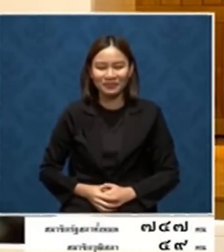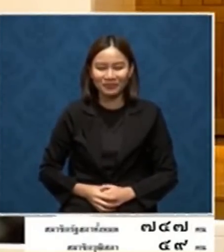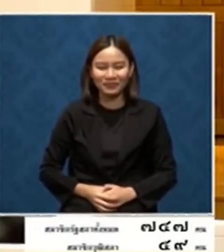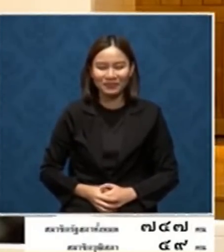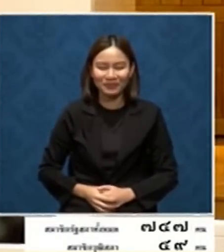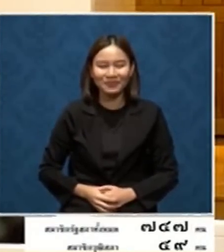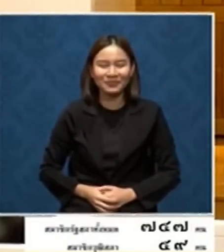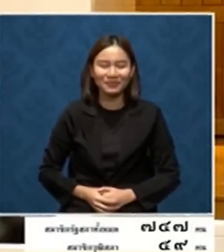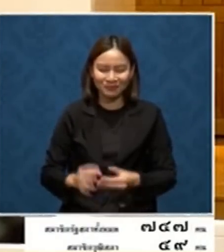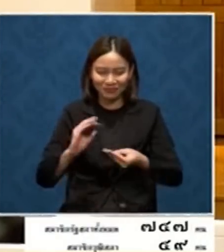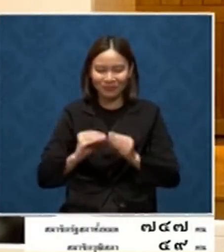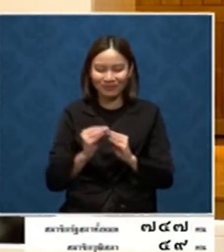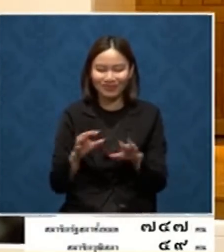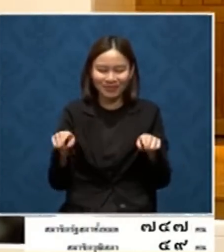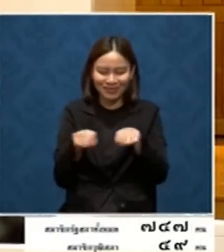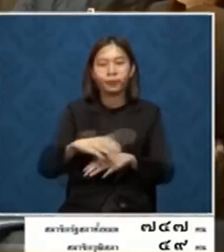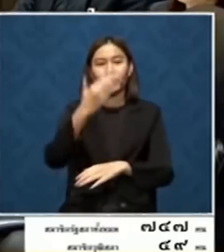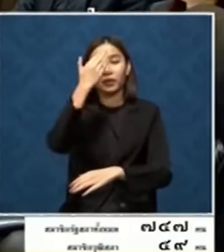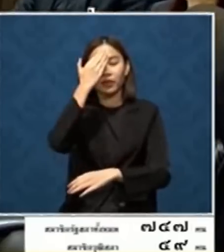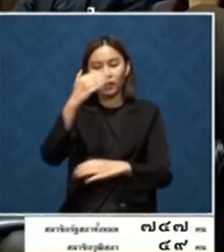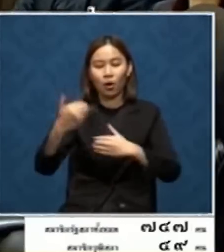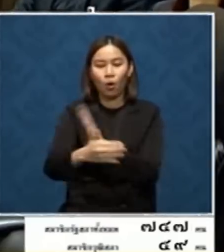เดี๋ยวตัวเล็กก็ใกล้เคียงแล้วครับ